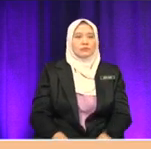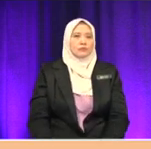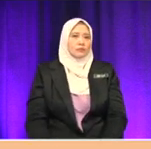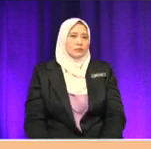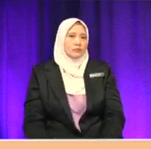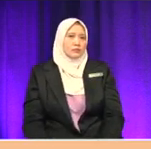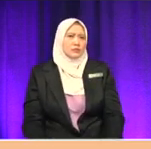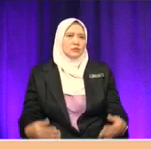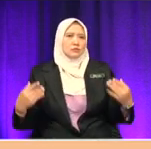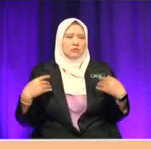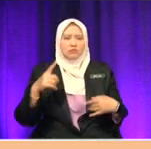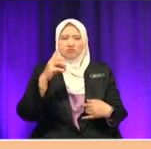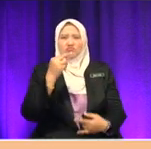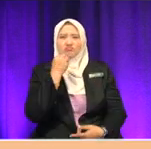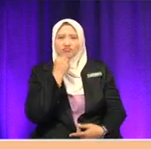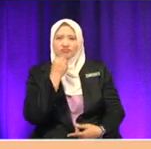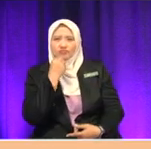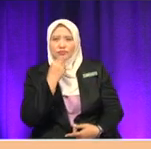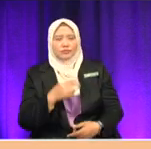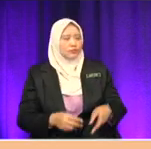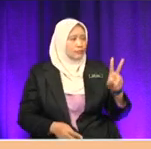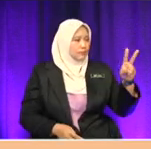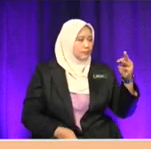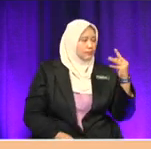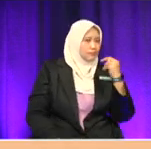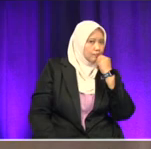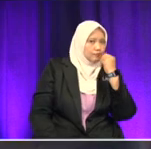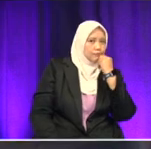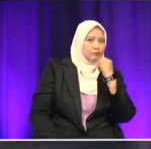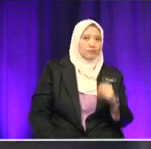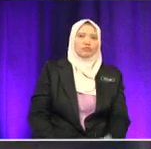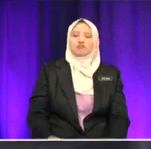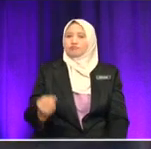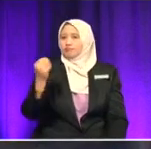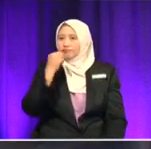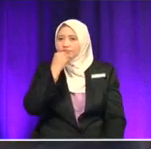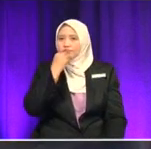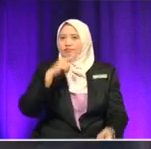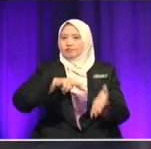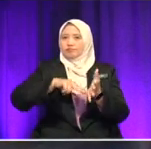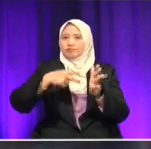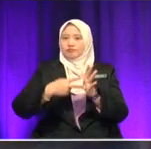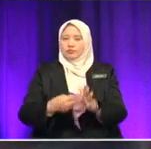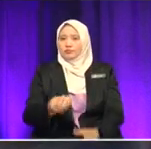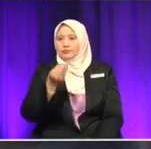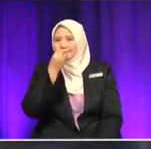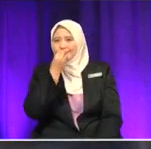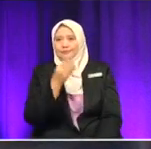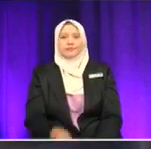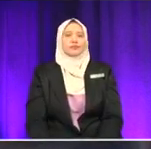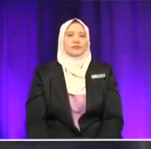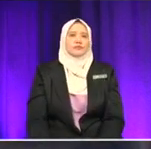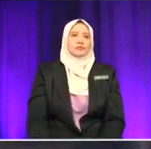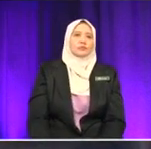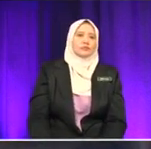ada nutrien, satu tiada nutrien. Nutrien ini maksudnya makananlah. Ibarat macam kita. Kalau kita ada makanan, kita akan membesar. Betul. Sama okay. Macam mikroorganisma. Kan.